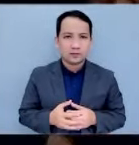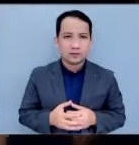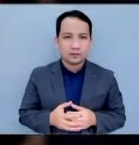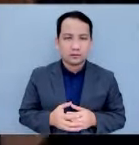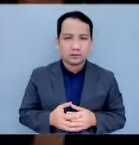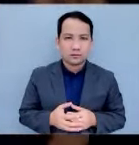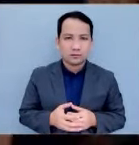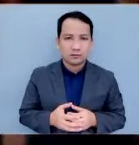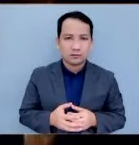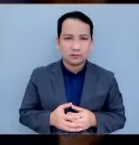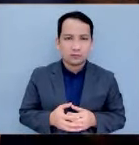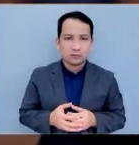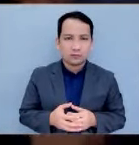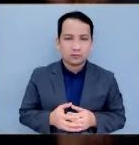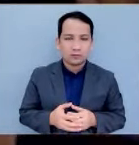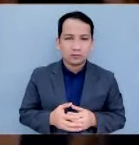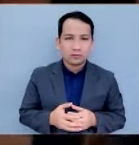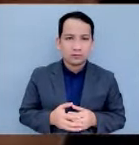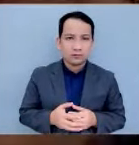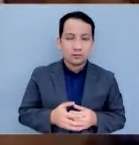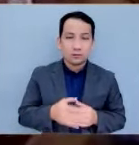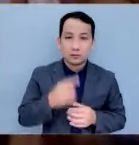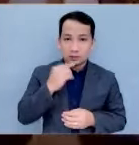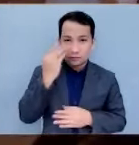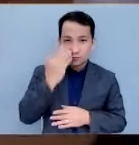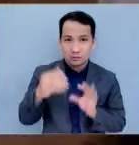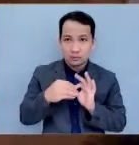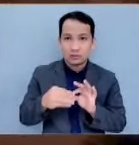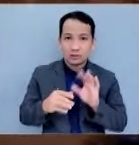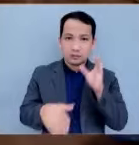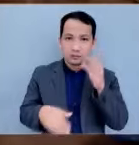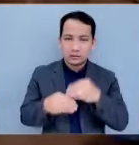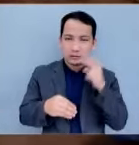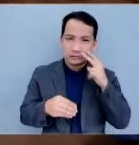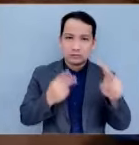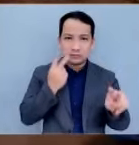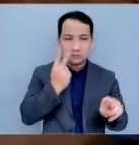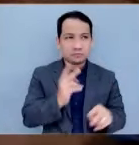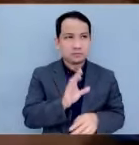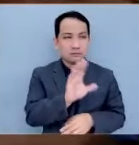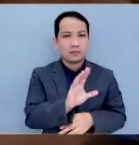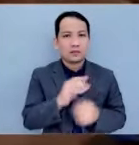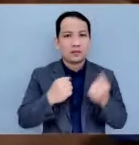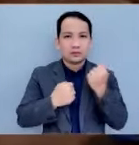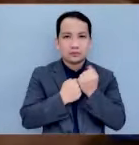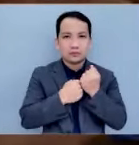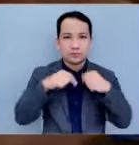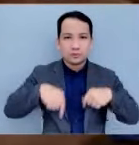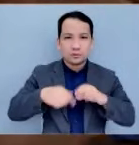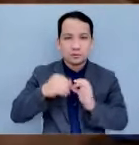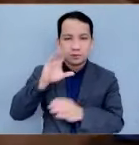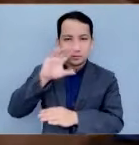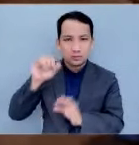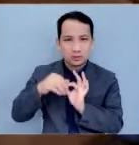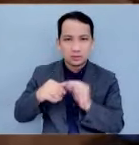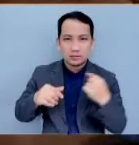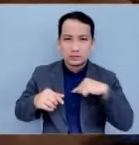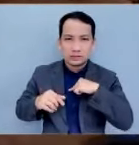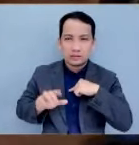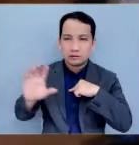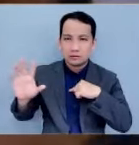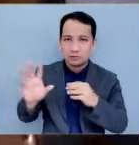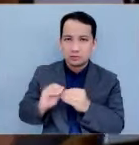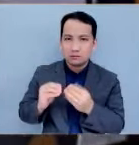Jiggy, patuloy ang pagigipit umano ng pamahalaan. Ito ang tingin ng mga taga-suporta ni Pastor Apollo Kibuloy na sa tingin